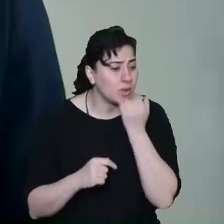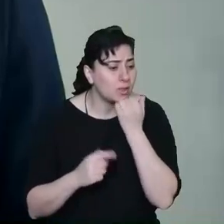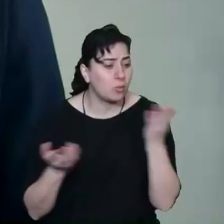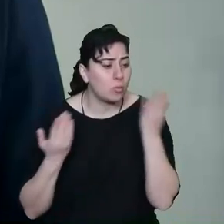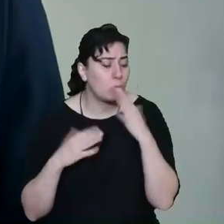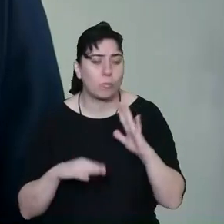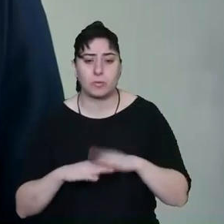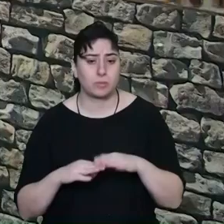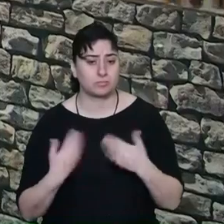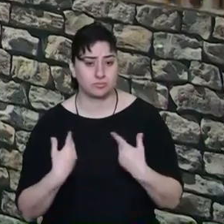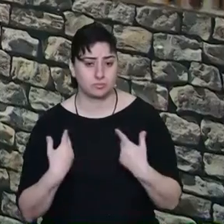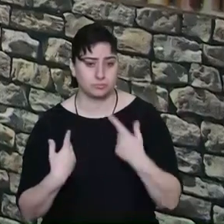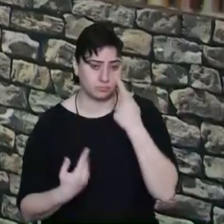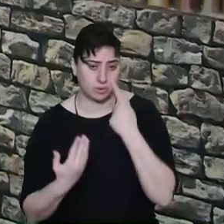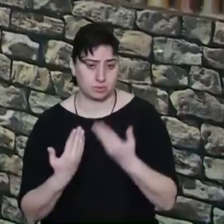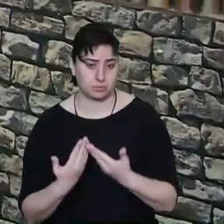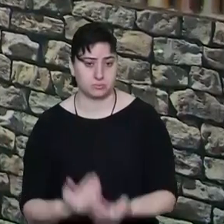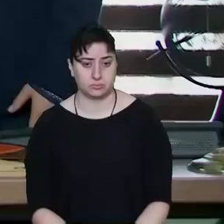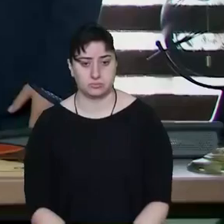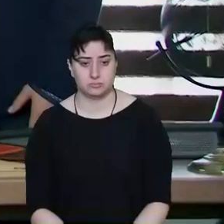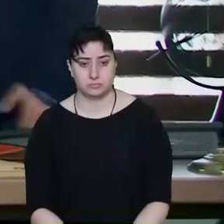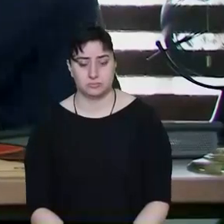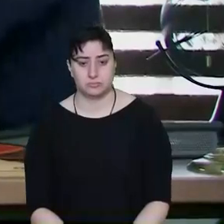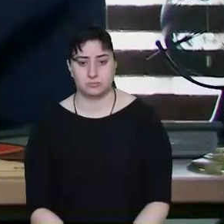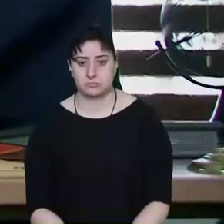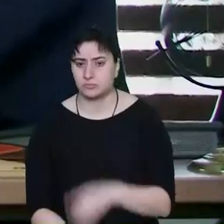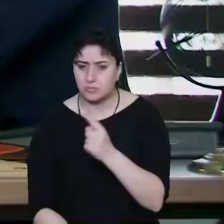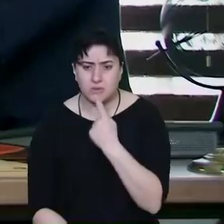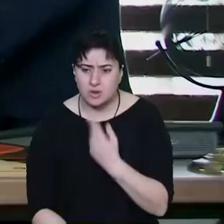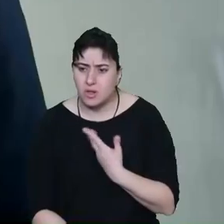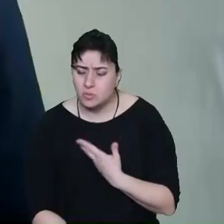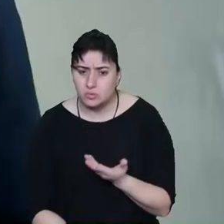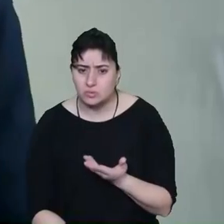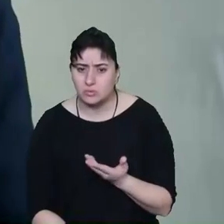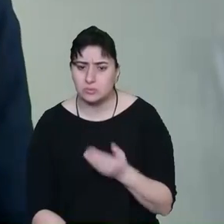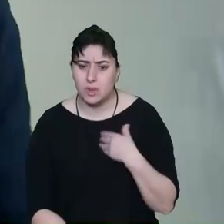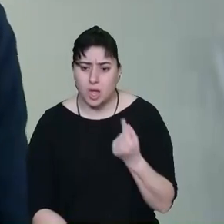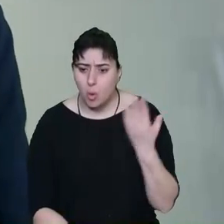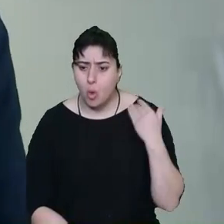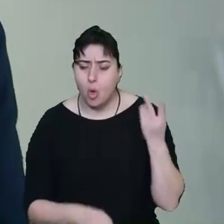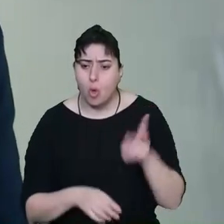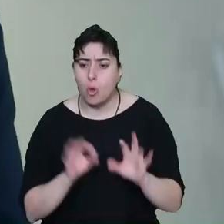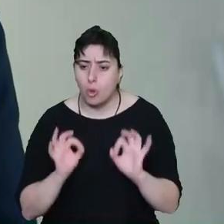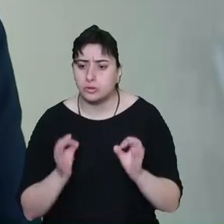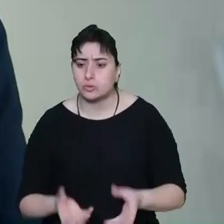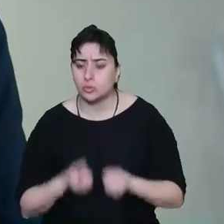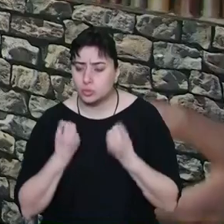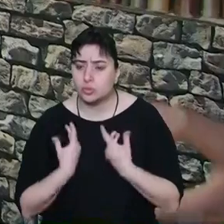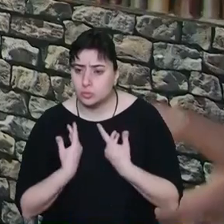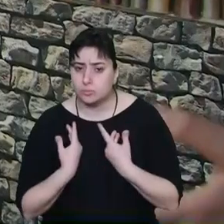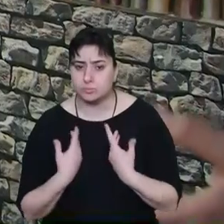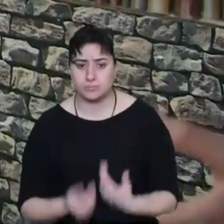yanımda. Ne yapacağım ben şimdi bak. Ne anlatıyorsun sen bana ya? Ben az önce ölüyordum diyorum sana,